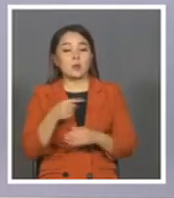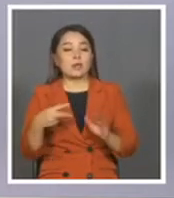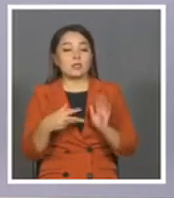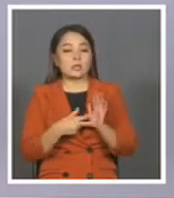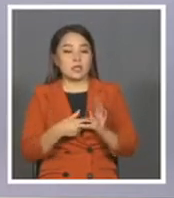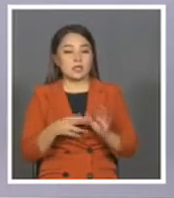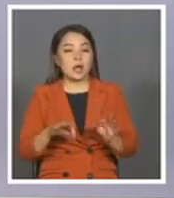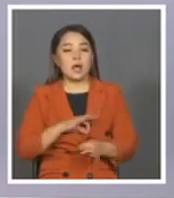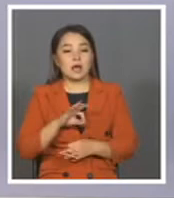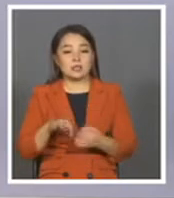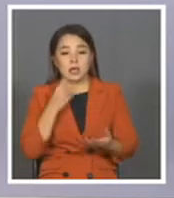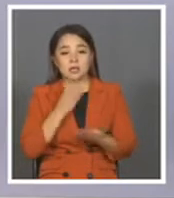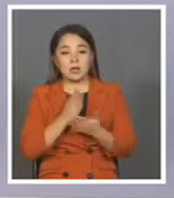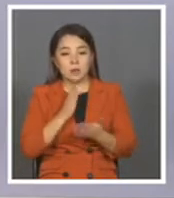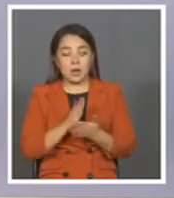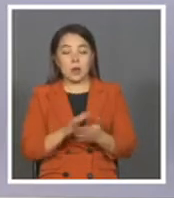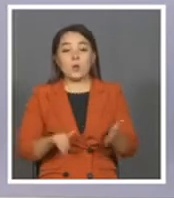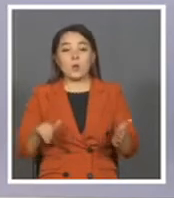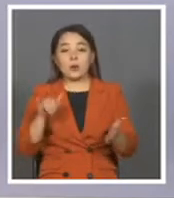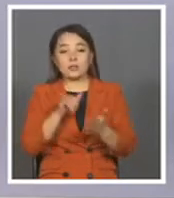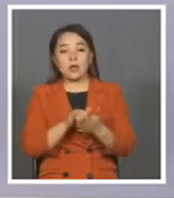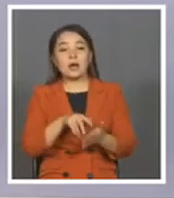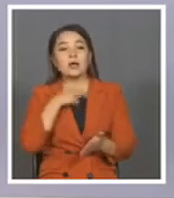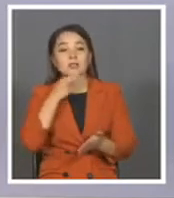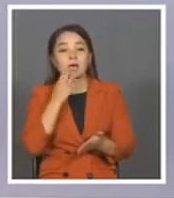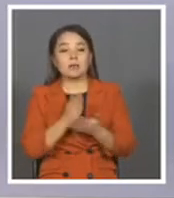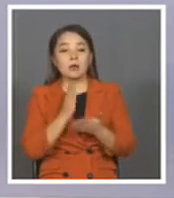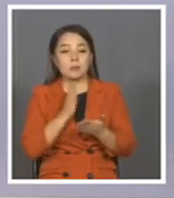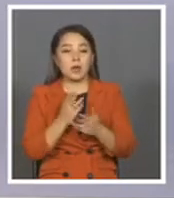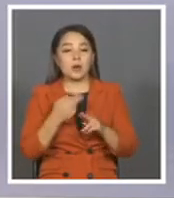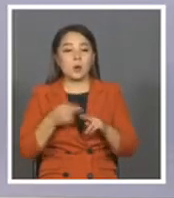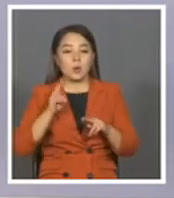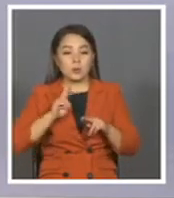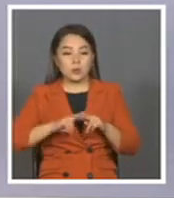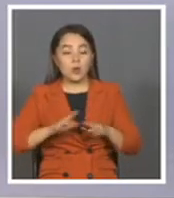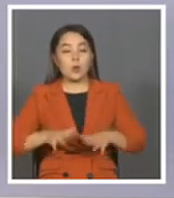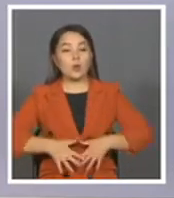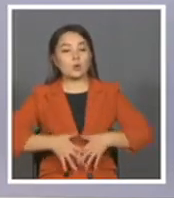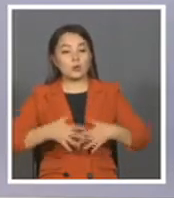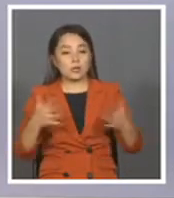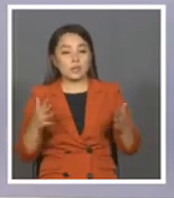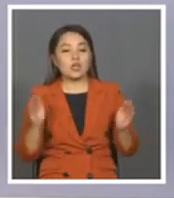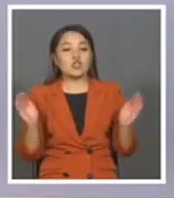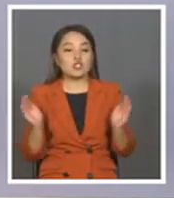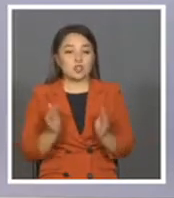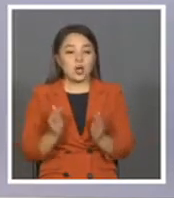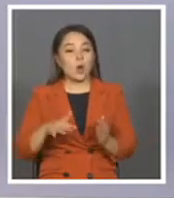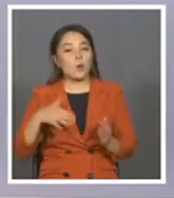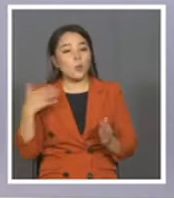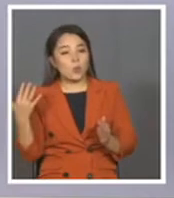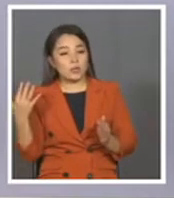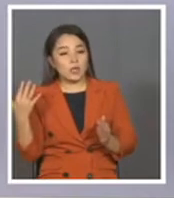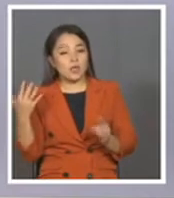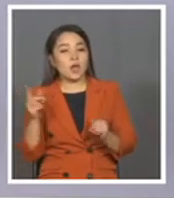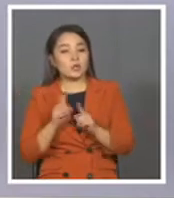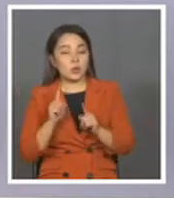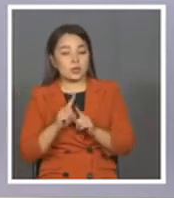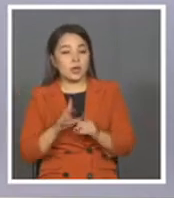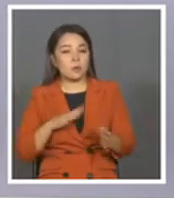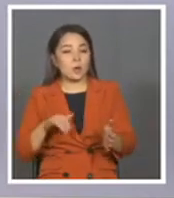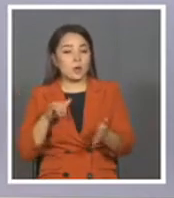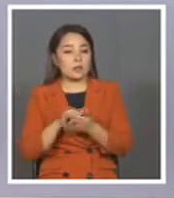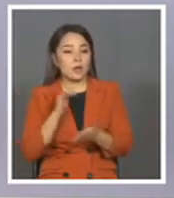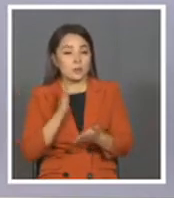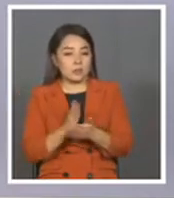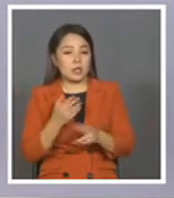болды. Ал екеуінің орналасуын қарасақ, осы сандардың үлкені кішісінің оң жағында орналасқан екен.